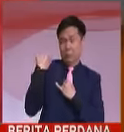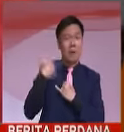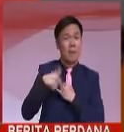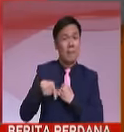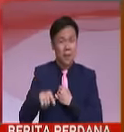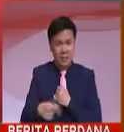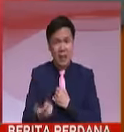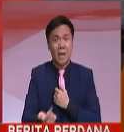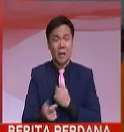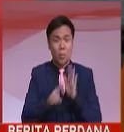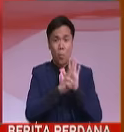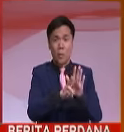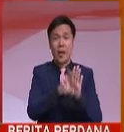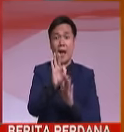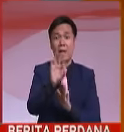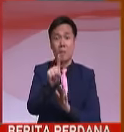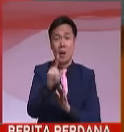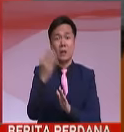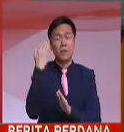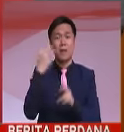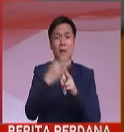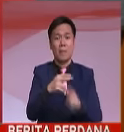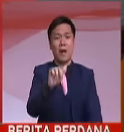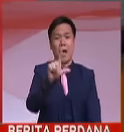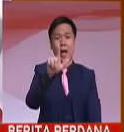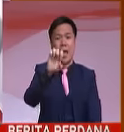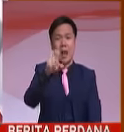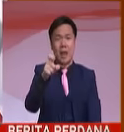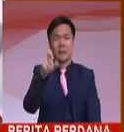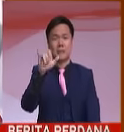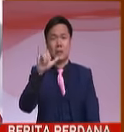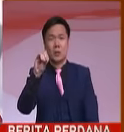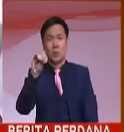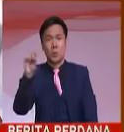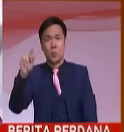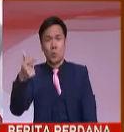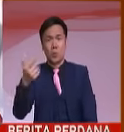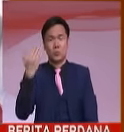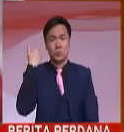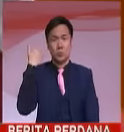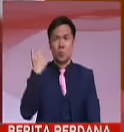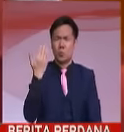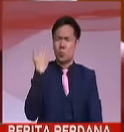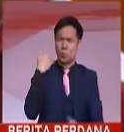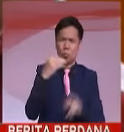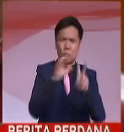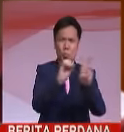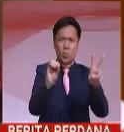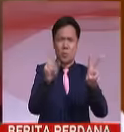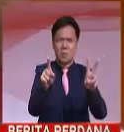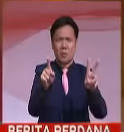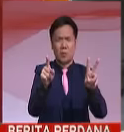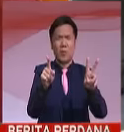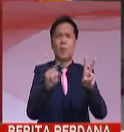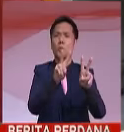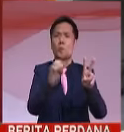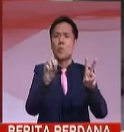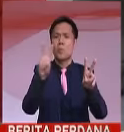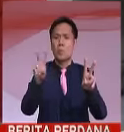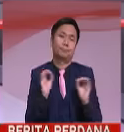wakil dari familion adalah melalui elektronk yang beraksi bersama pasukan minaldi pada musim 2001 dan